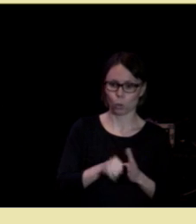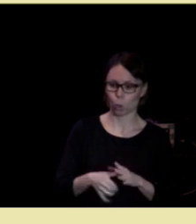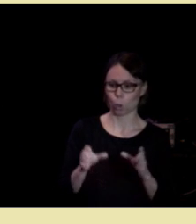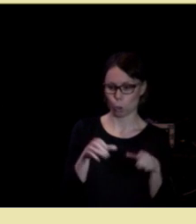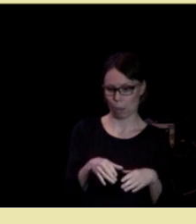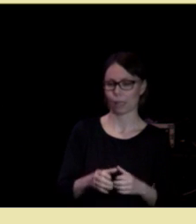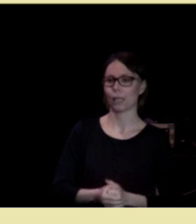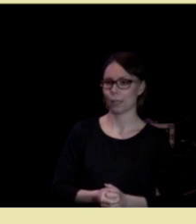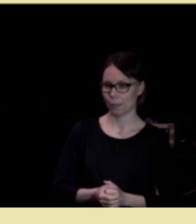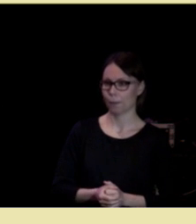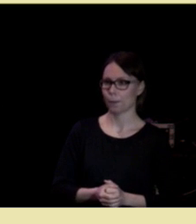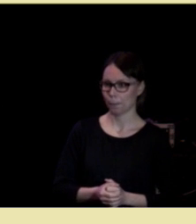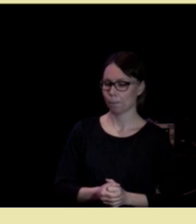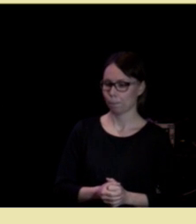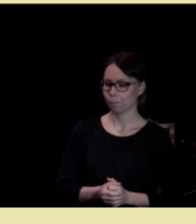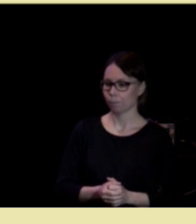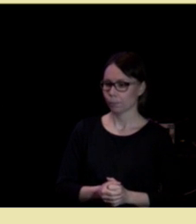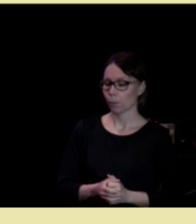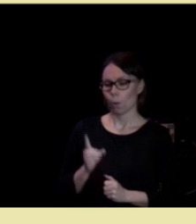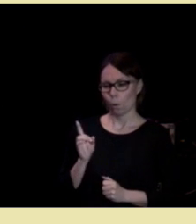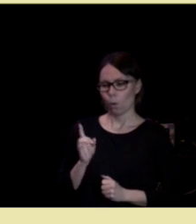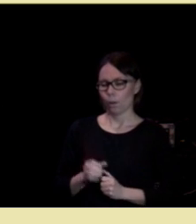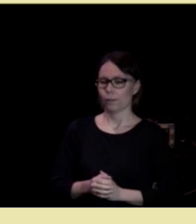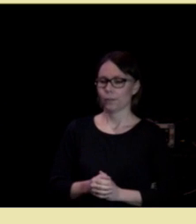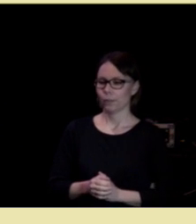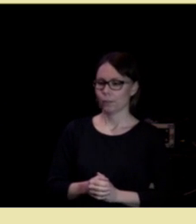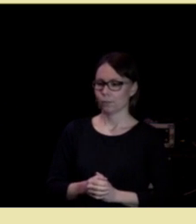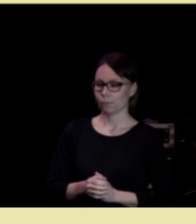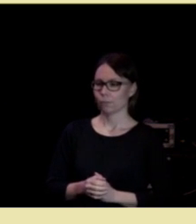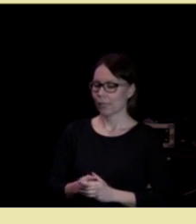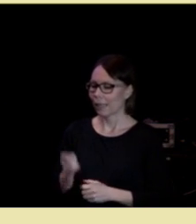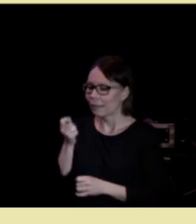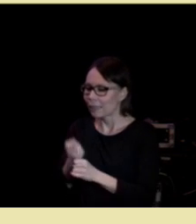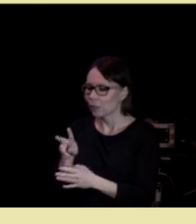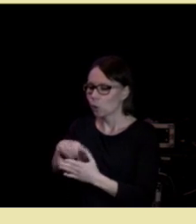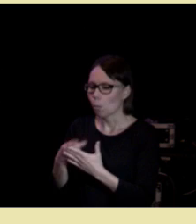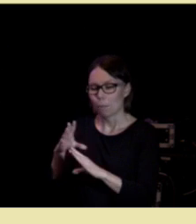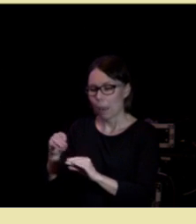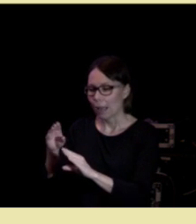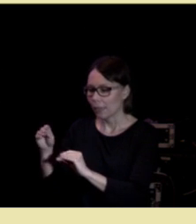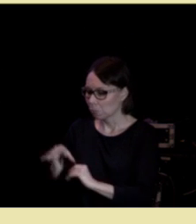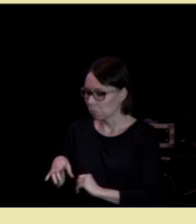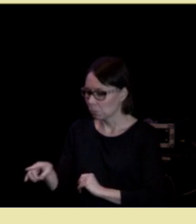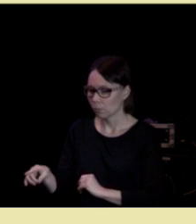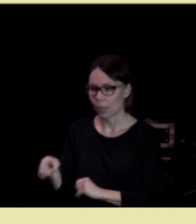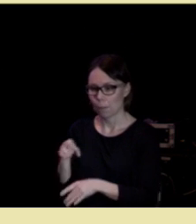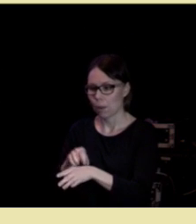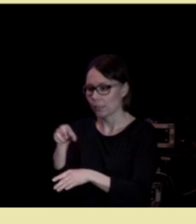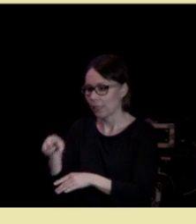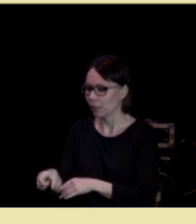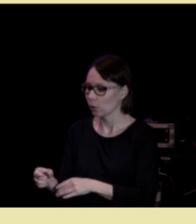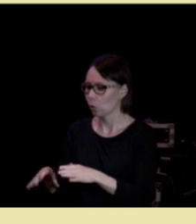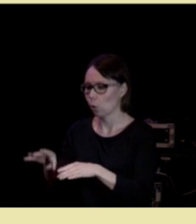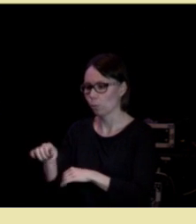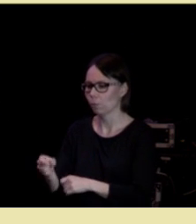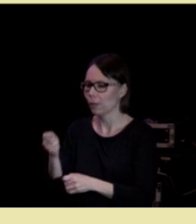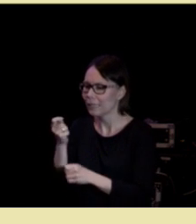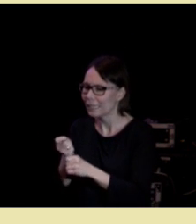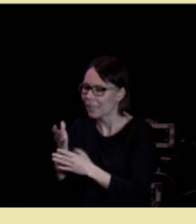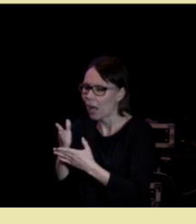kontrollgruppen. Og så var det det at denne nesten doblete bedringen, den oppnådde pasientene på nesten halve